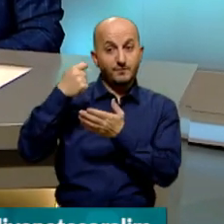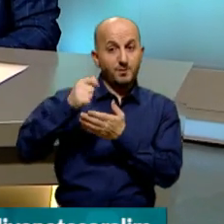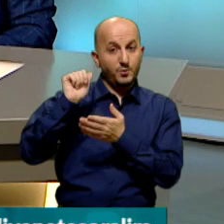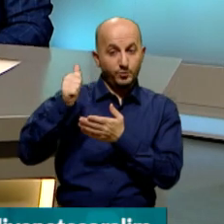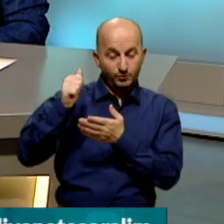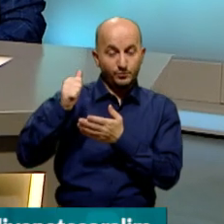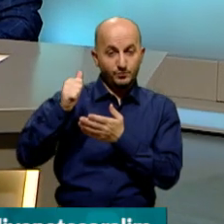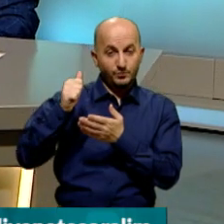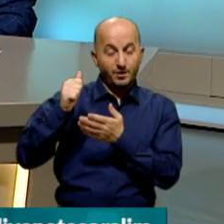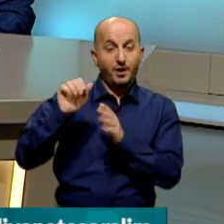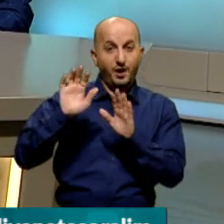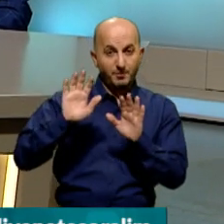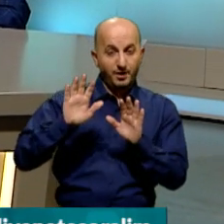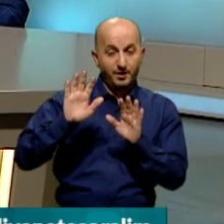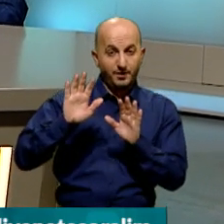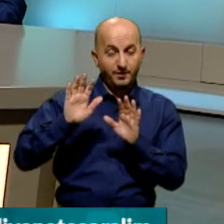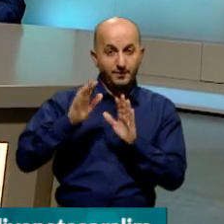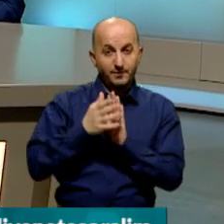vereceğiz. Ama